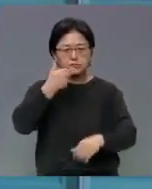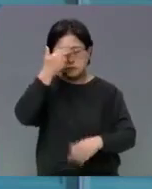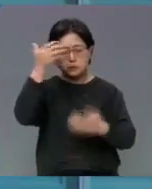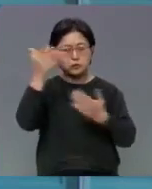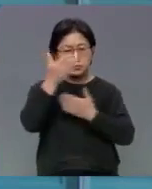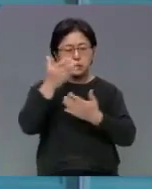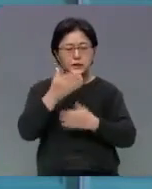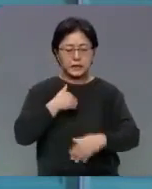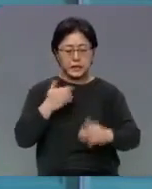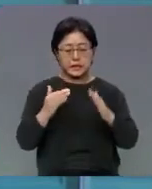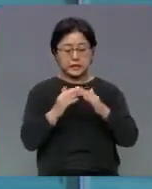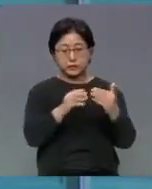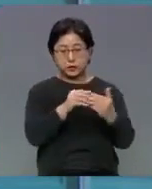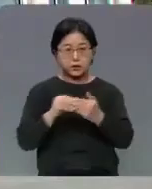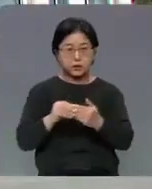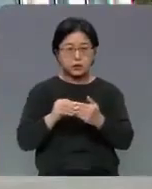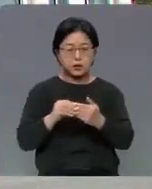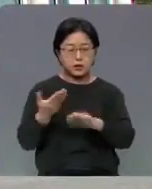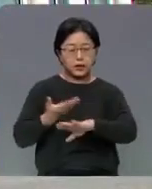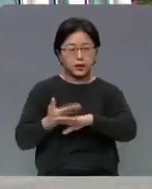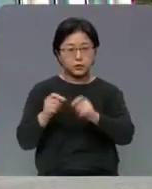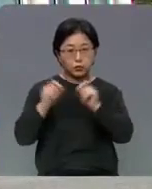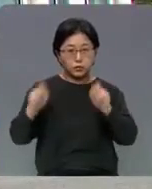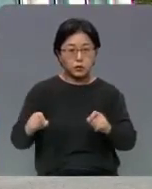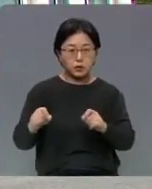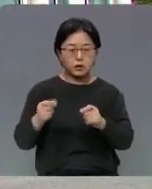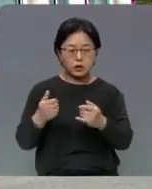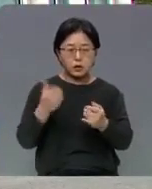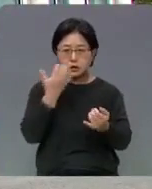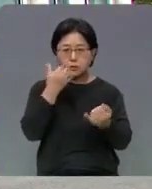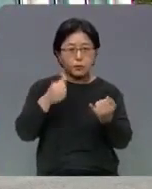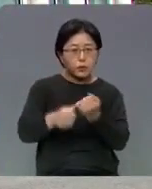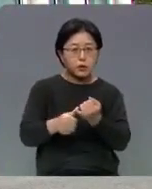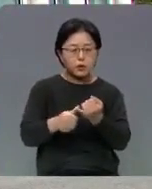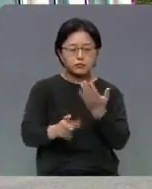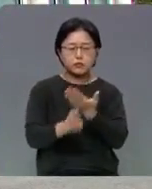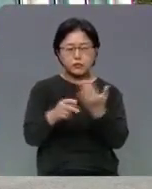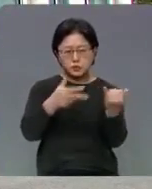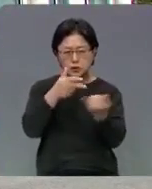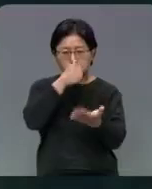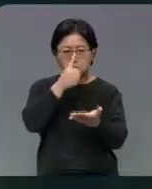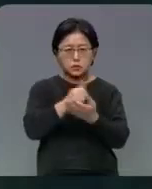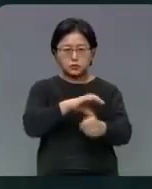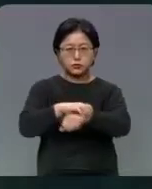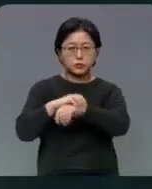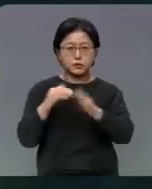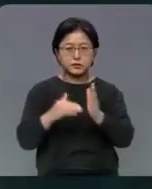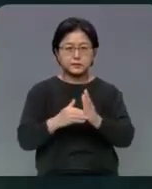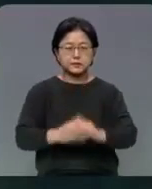여성 승객을 자기 집으로 데리고 가 동료 기사와 함께 성폭행하고 불법 촬영한 혐의로 구속됐습니다.